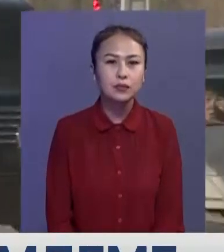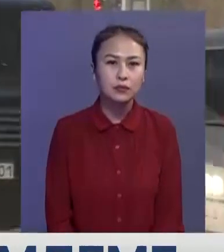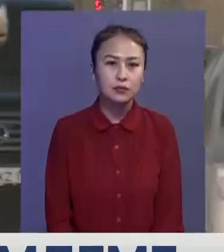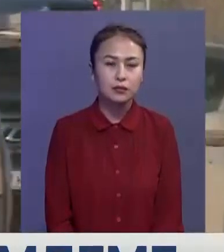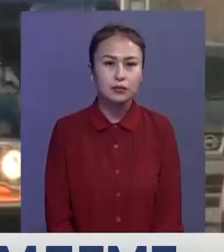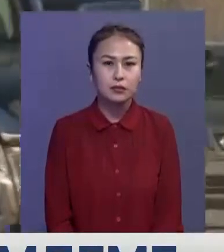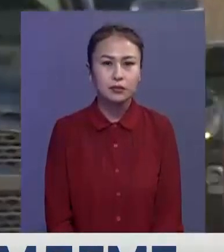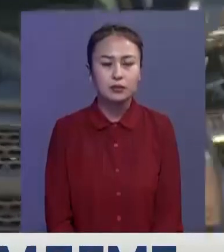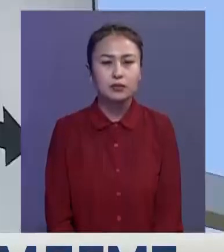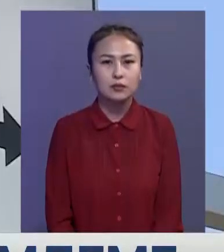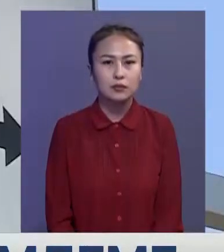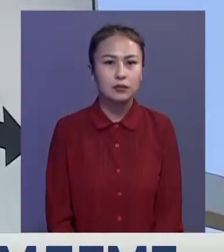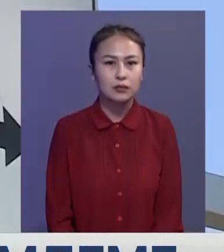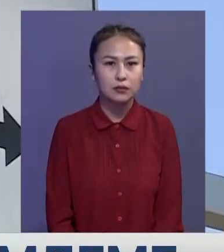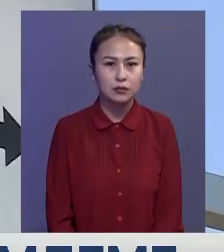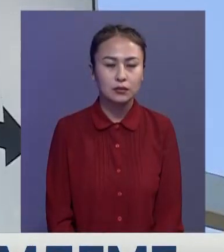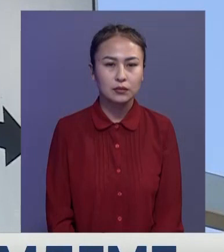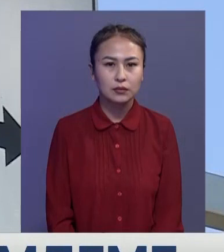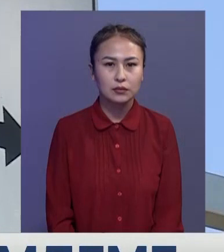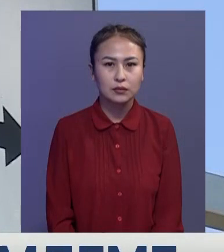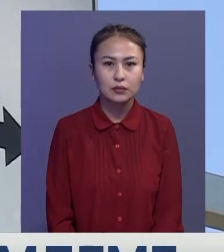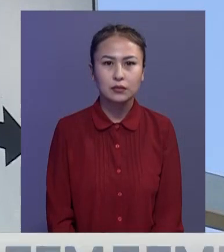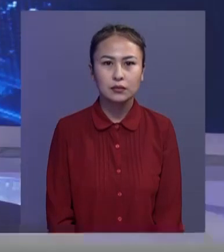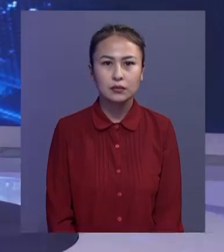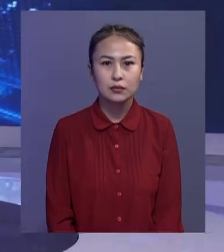Марат Диханбаев, Асхат Қарағошиев, Хабар 24.